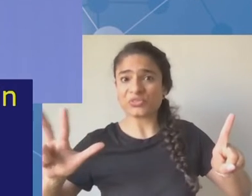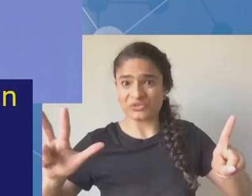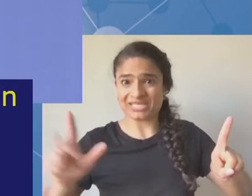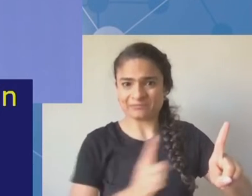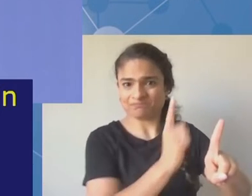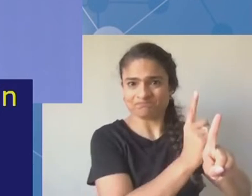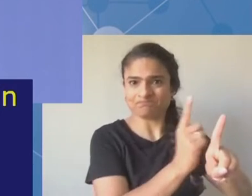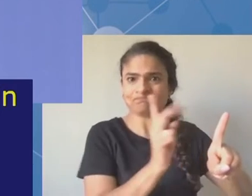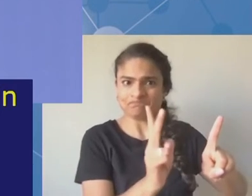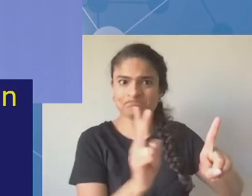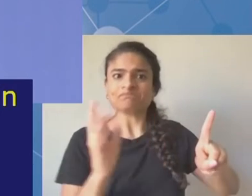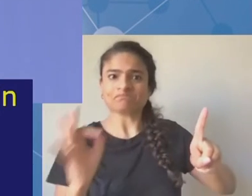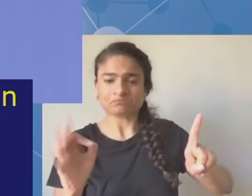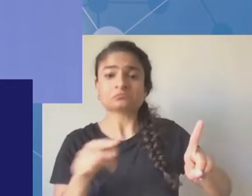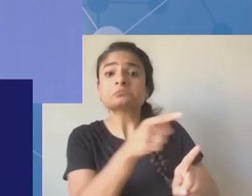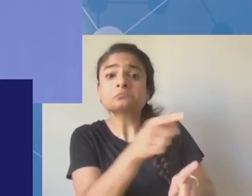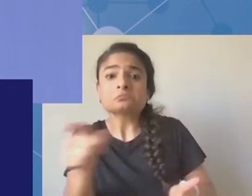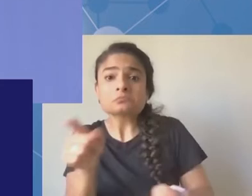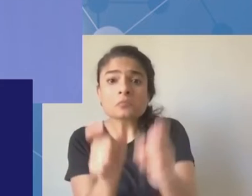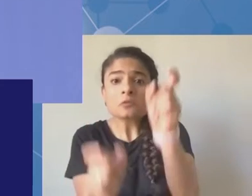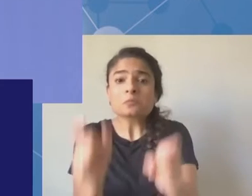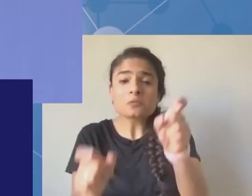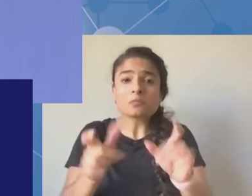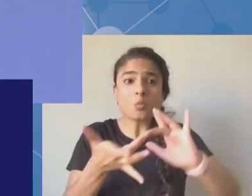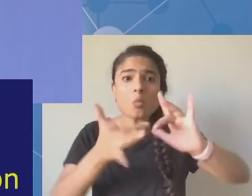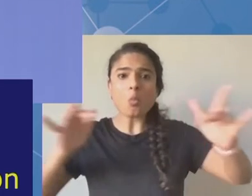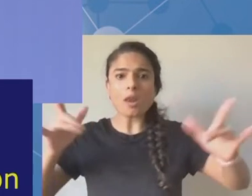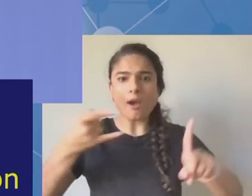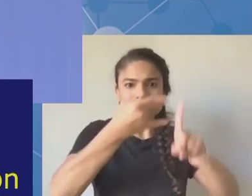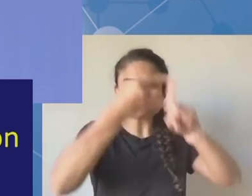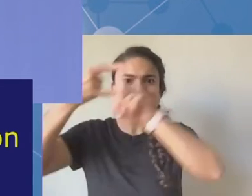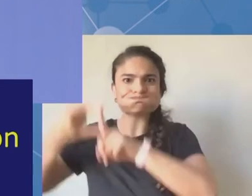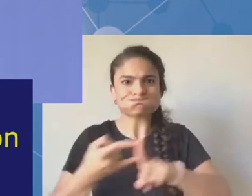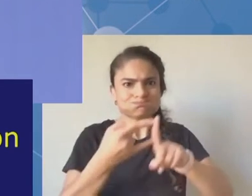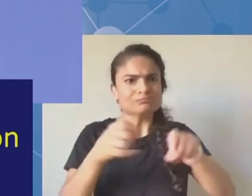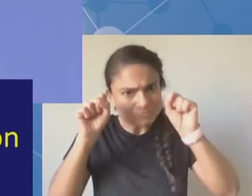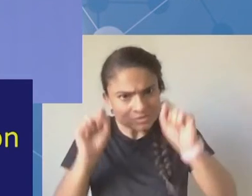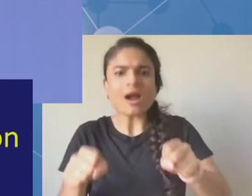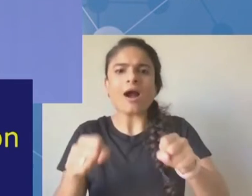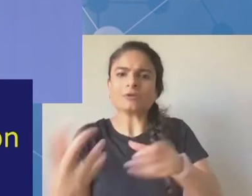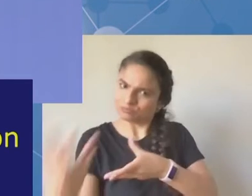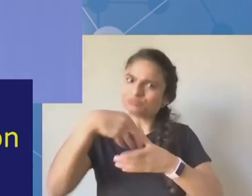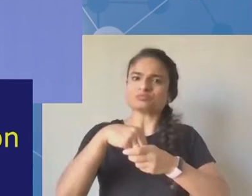участвует с нами через интернет. Итак, вначале позвольте мне